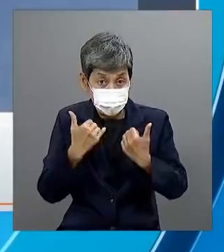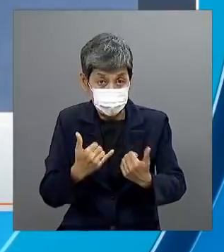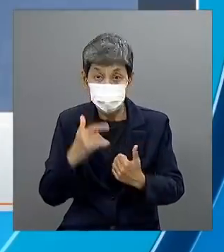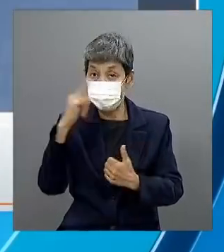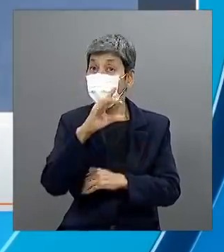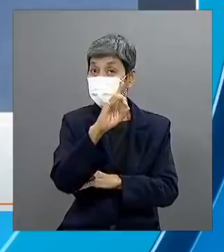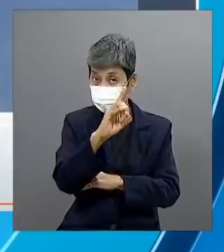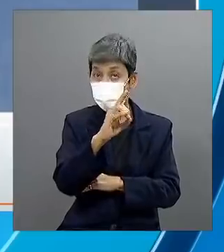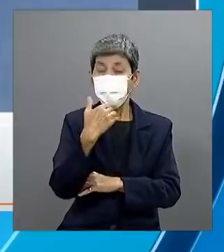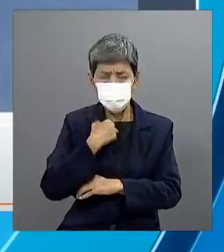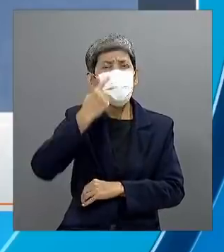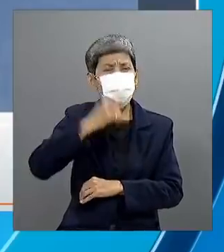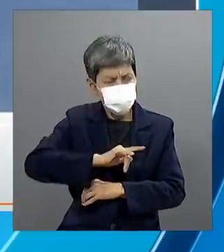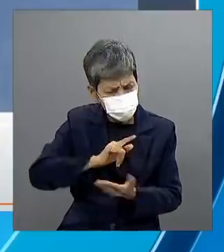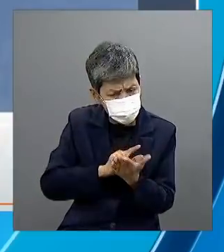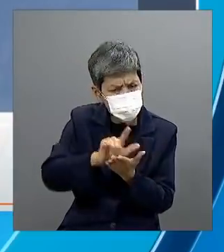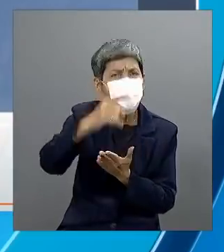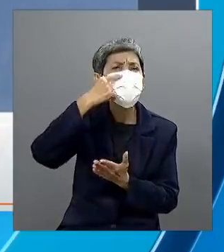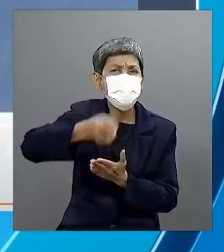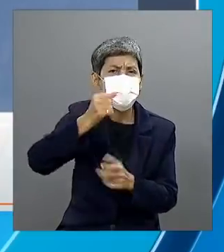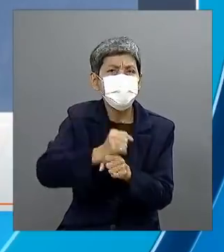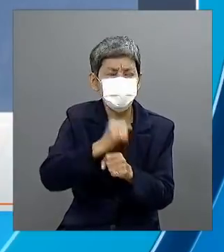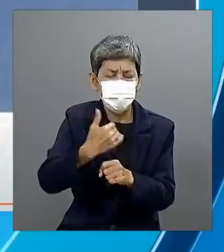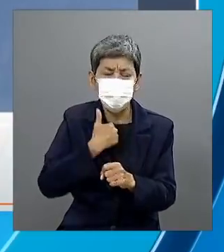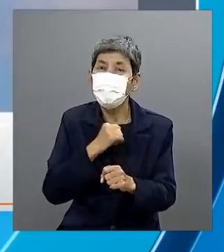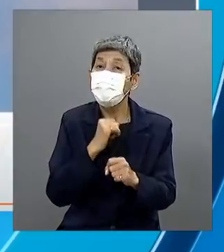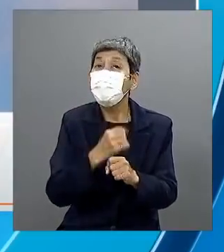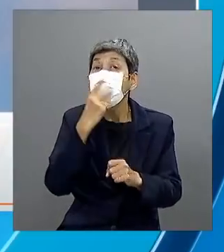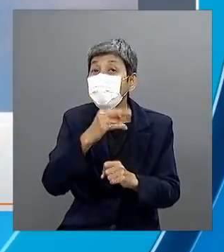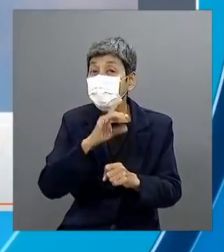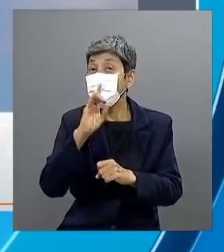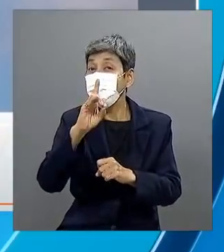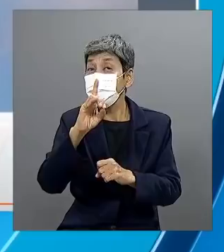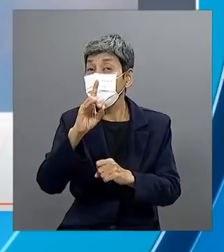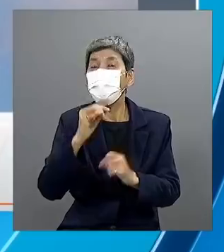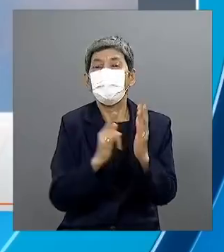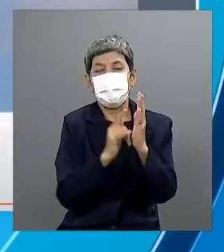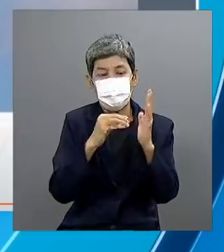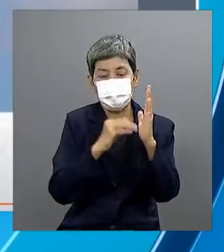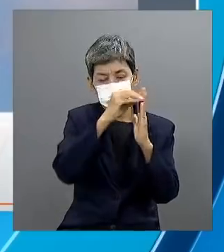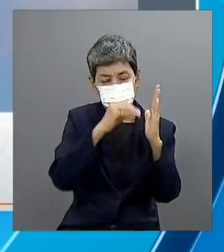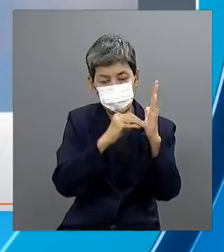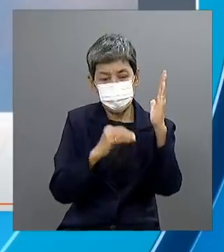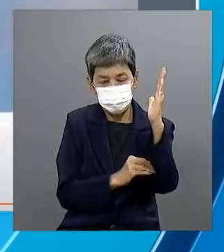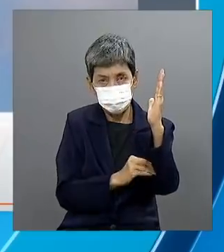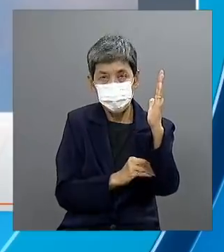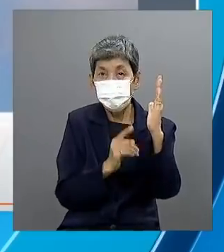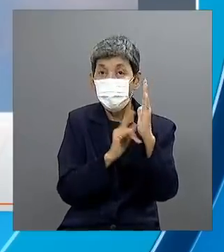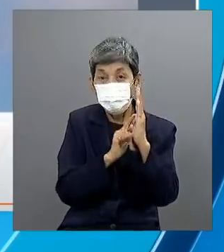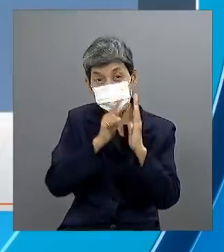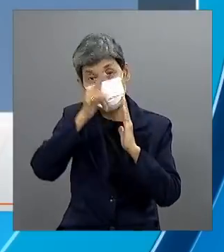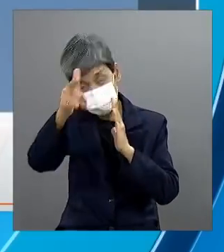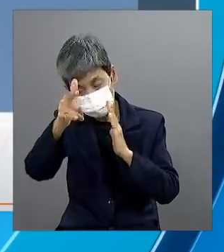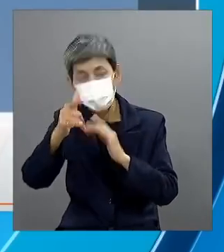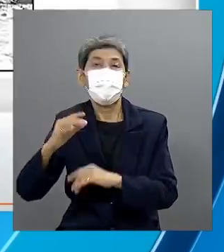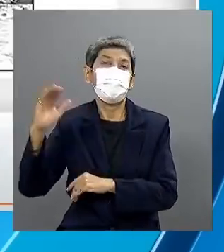ก็ยังคงใช้งานอยู่นะคุณผู้ชมเพียงแต่ว่าหลักๆเนี่ยที่เป็นการบิน ระหว่าง ประเทศเนี่ยจะไปที่สุวรรณภูมินะคะแต่ว่าที่ดอนเมืองเองก็จะ